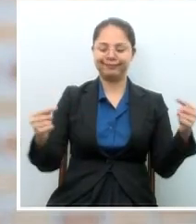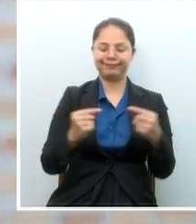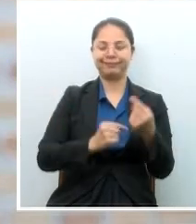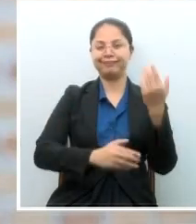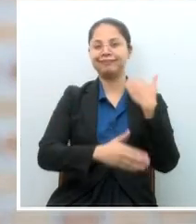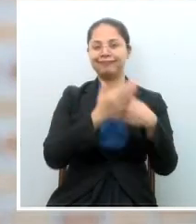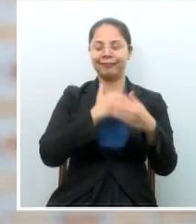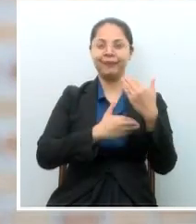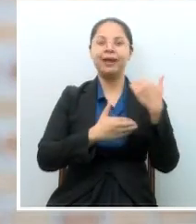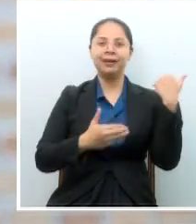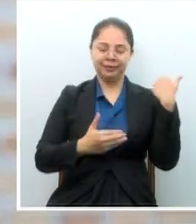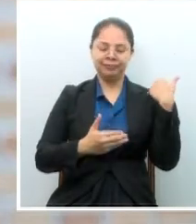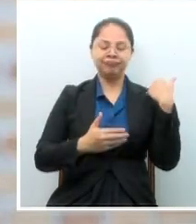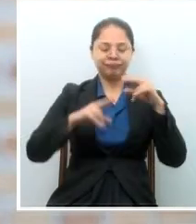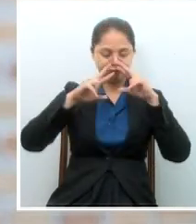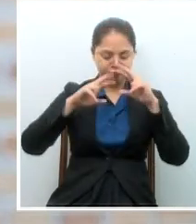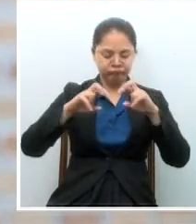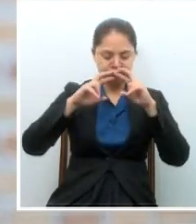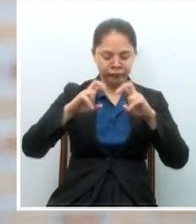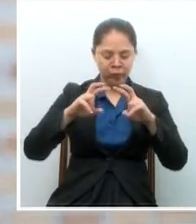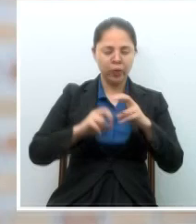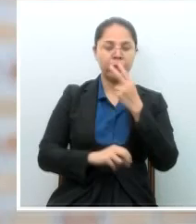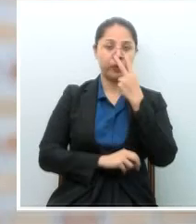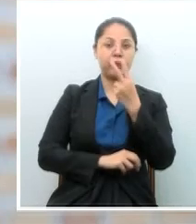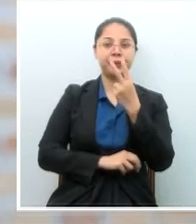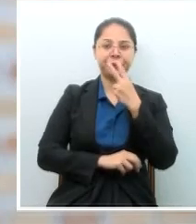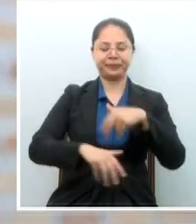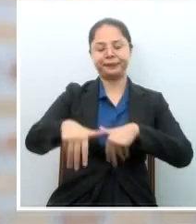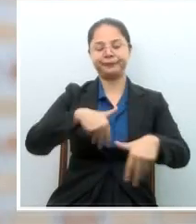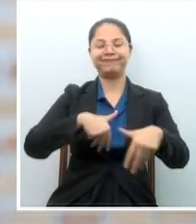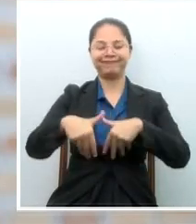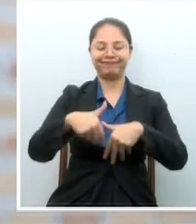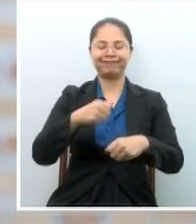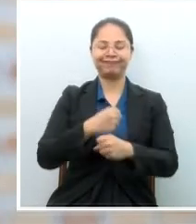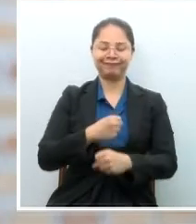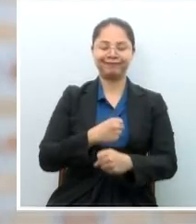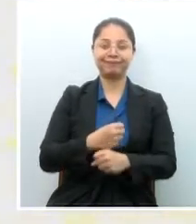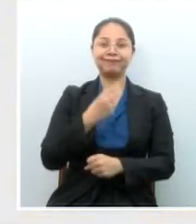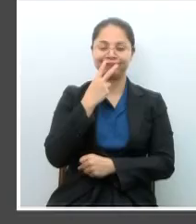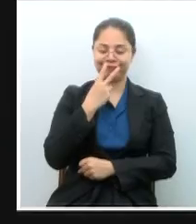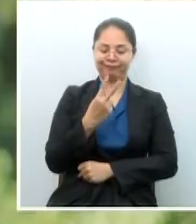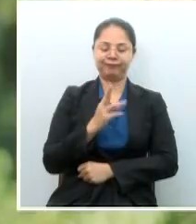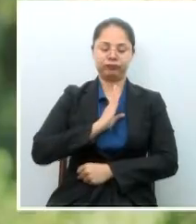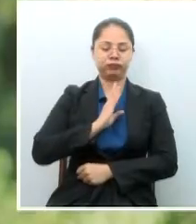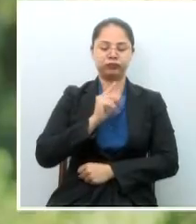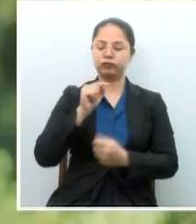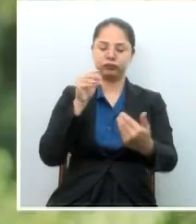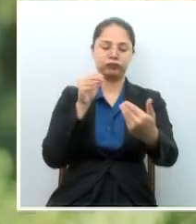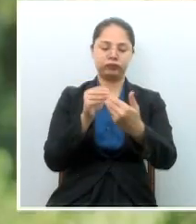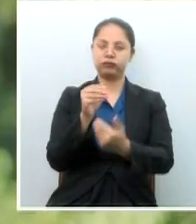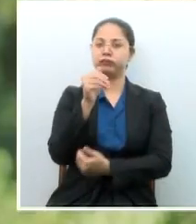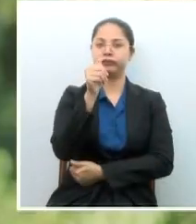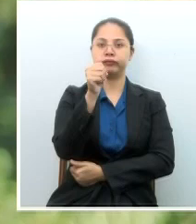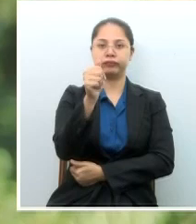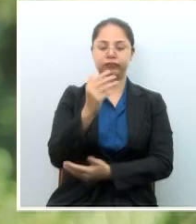ร์แล้วก็ยังเป็นการศึกษาร่องรอยทางประวัติศาสตร์ในท้องถิ่นนะคะได้โดยตรงเลย ความรู้สึกของผม